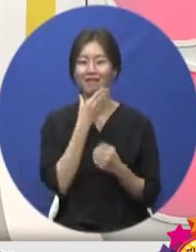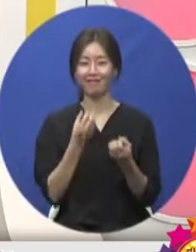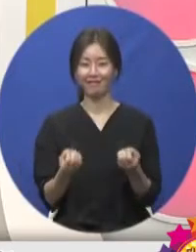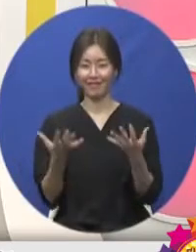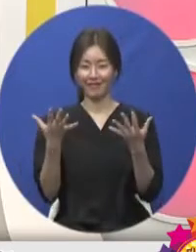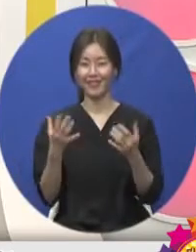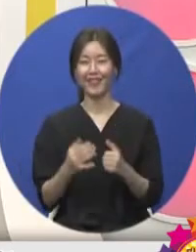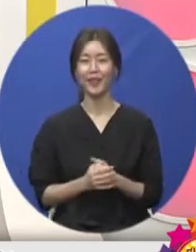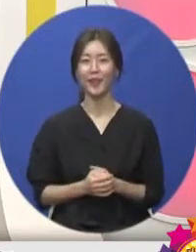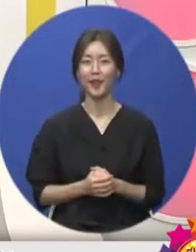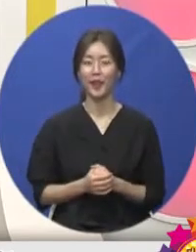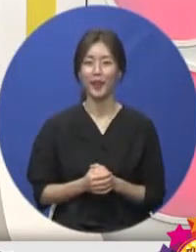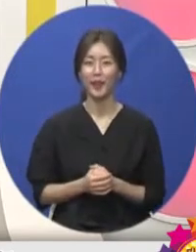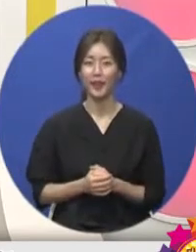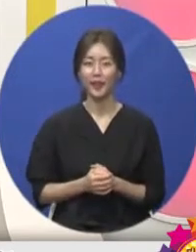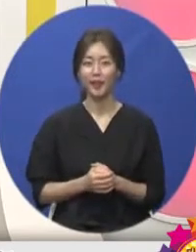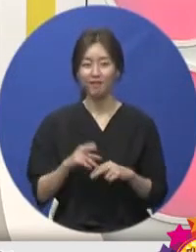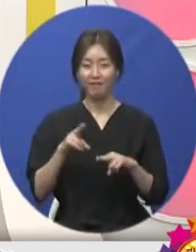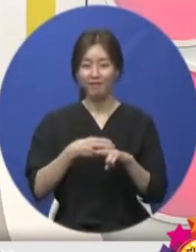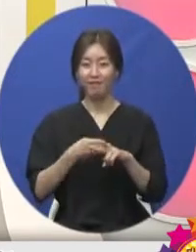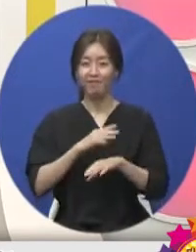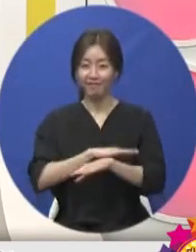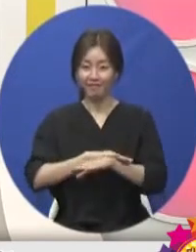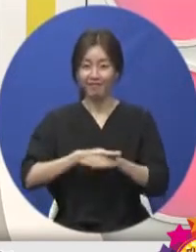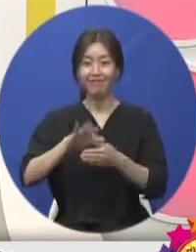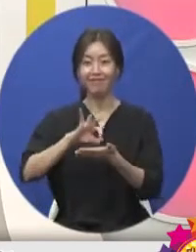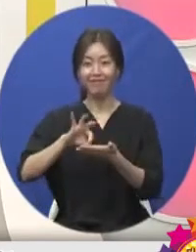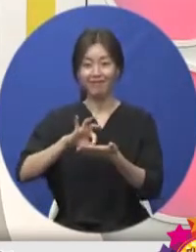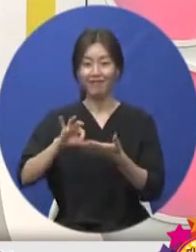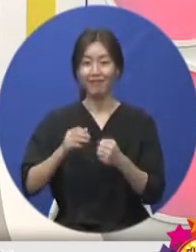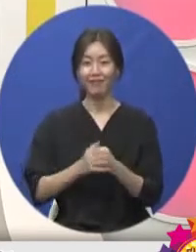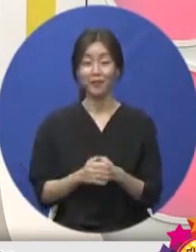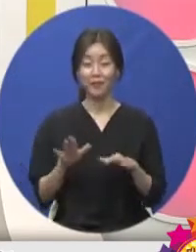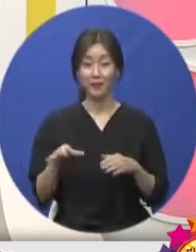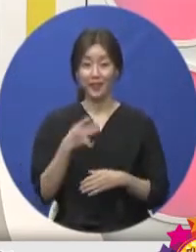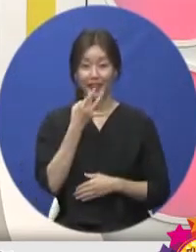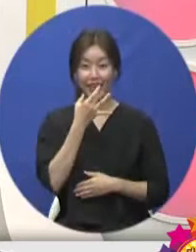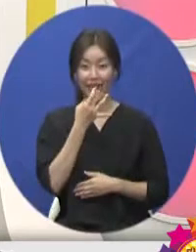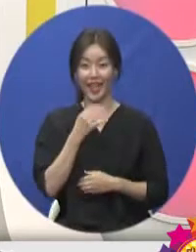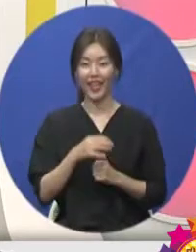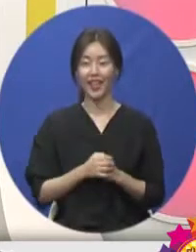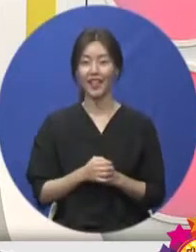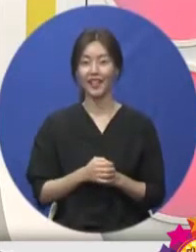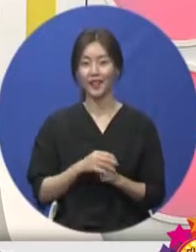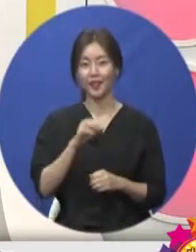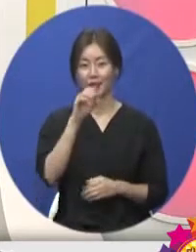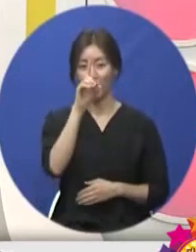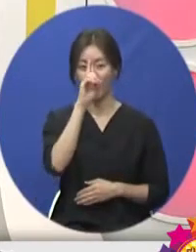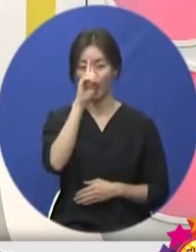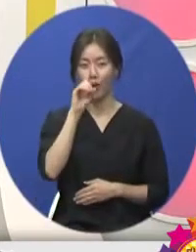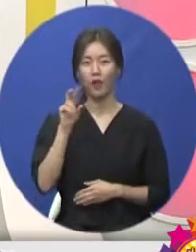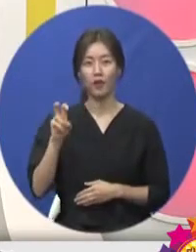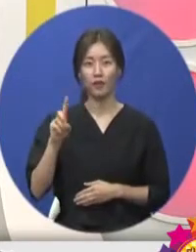010-3259번님 축하드립니다. 좋은 선물 되시기 바라겠습니다. 이번엔 쌀이죠? 네, 쌀 받으신 두 분. 자,